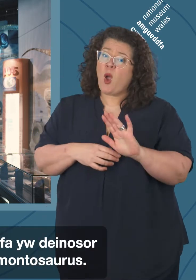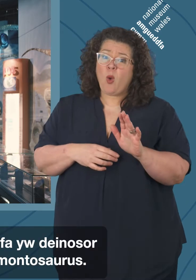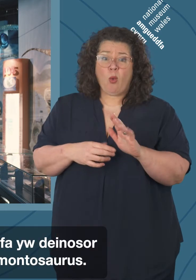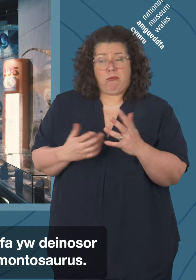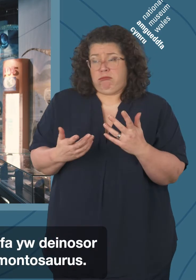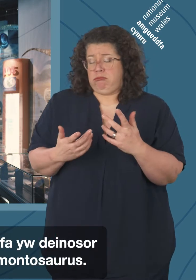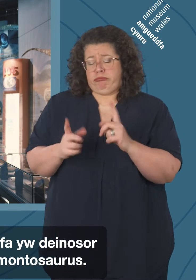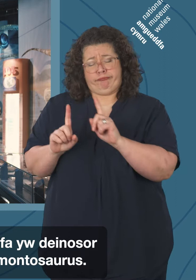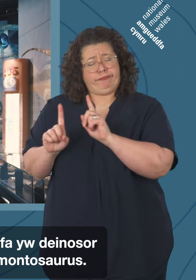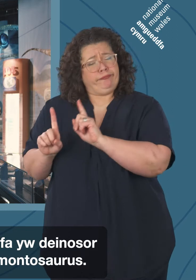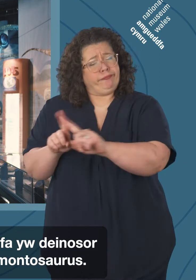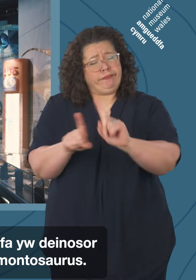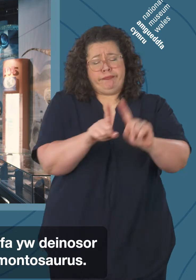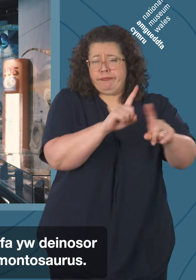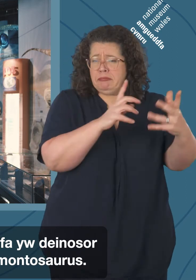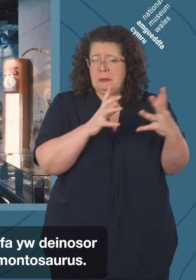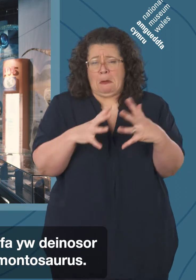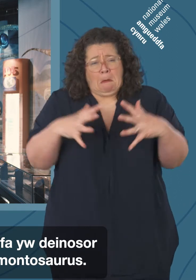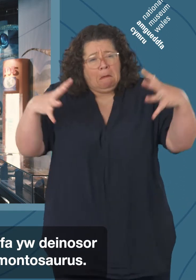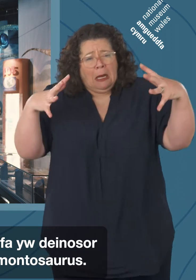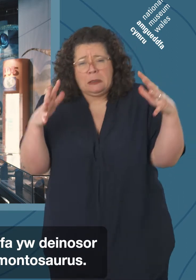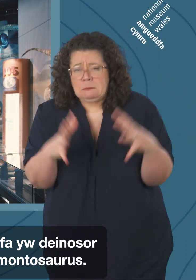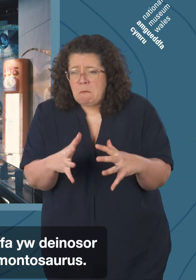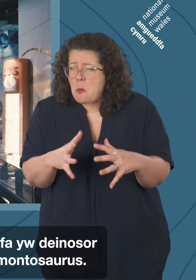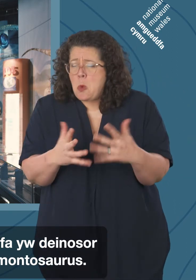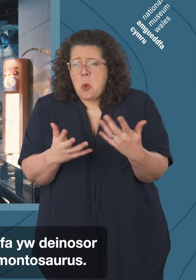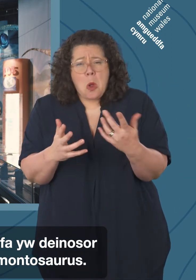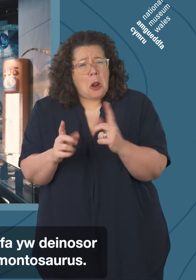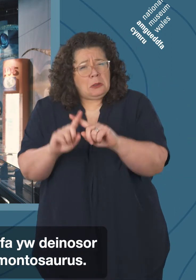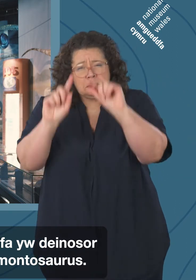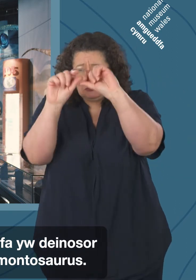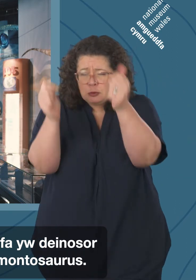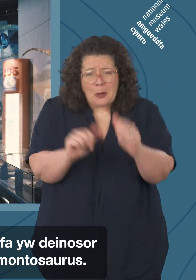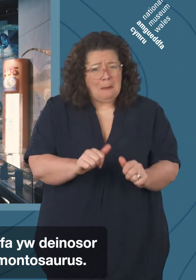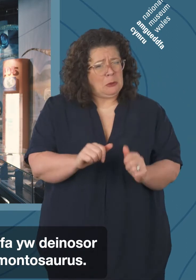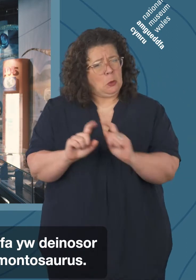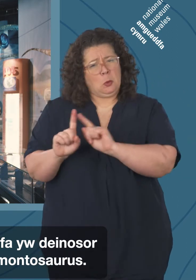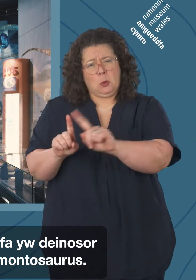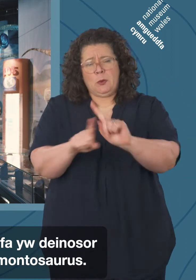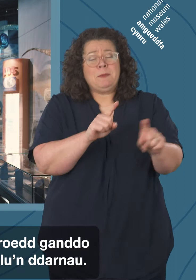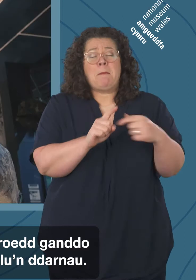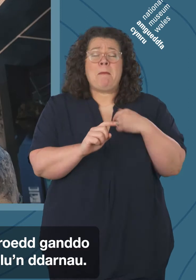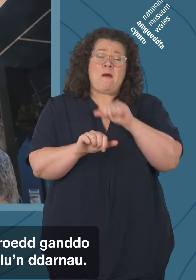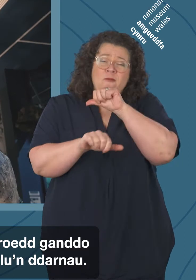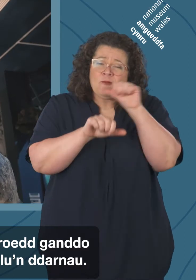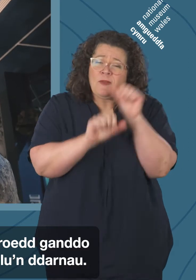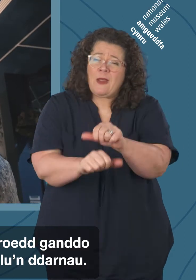Fy hoff dinosaur yn yr amgueddfa yw dinosaur a phug fel hoedyn o'r enw Edmontosaurus?